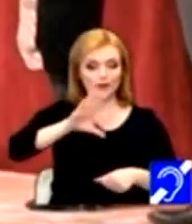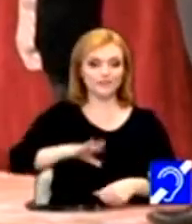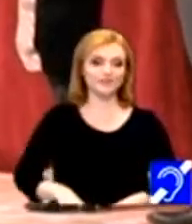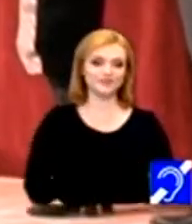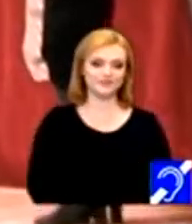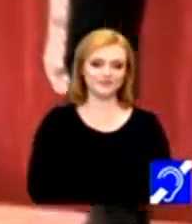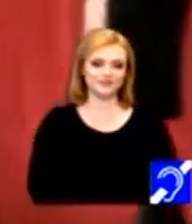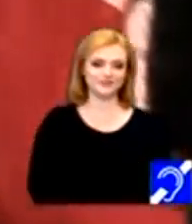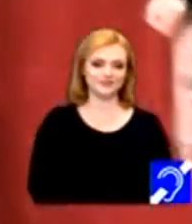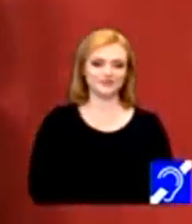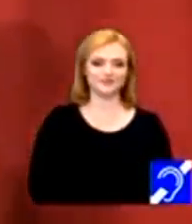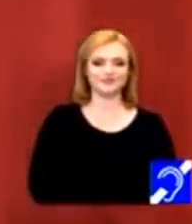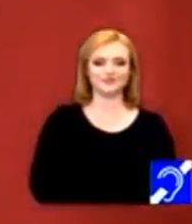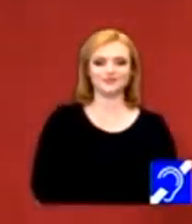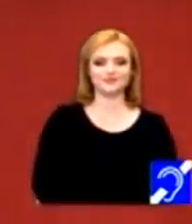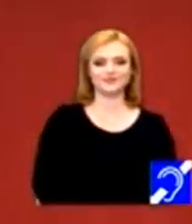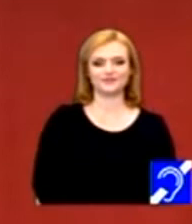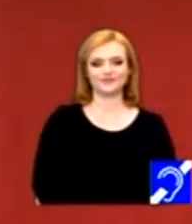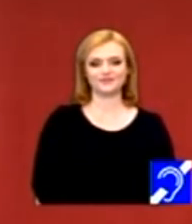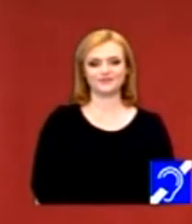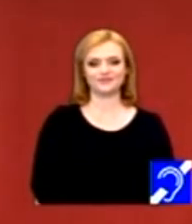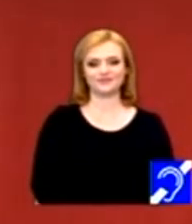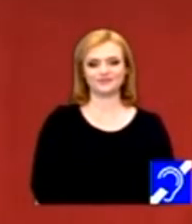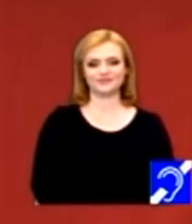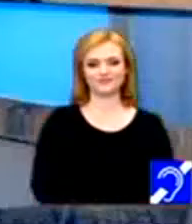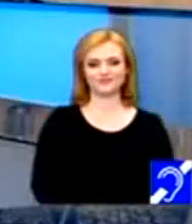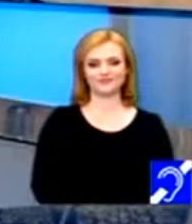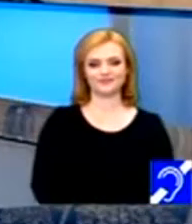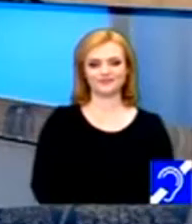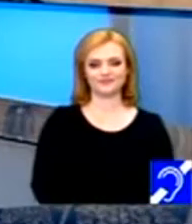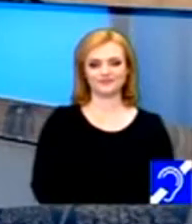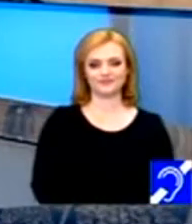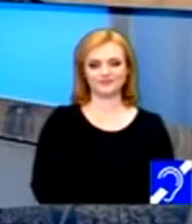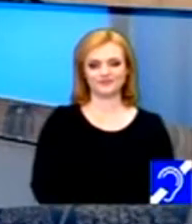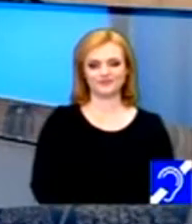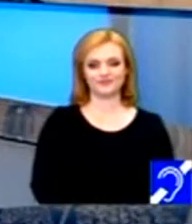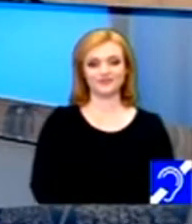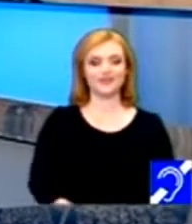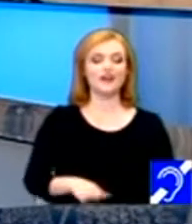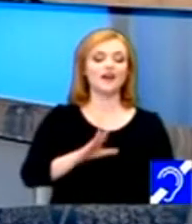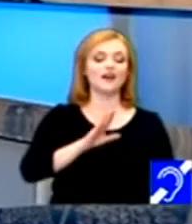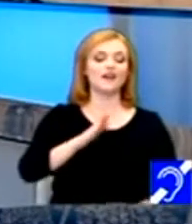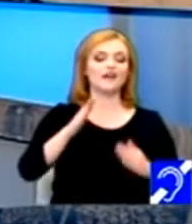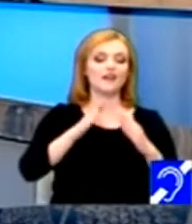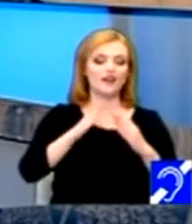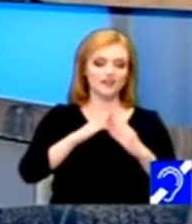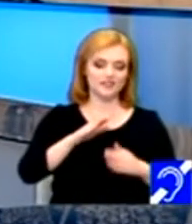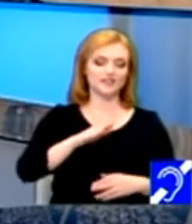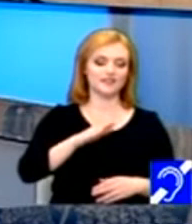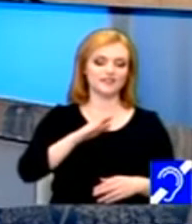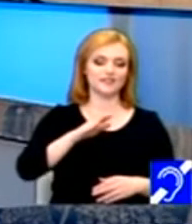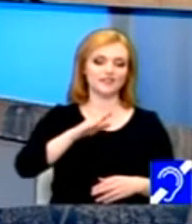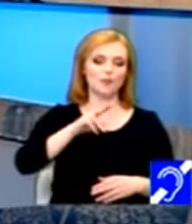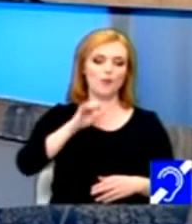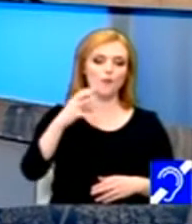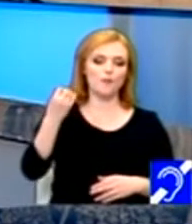Leyen. Din Bruxelles pentru Televiziunea Română, Lucian Pârvoiu. Vila pomilor fructiferi de la Pompei a fost deschisă în